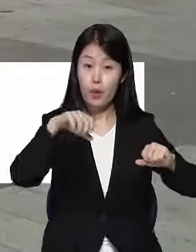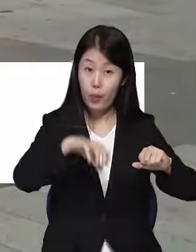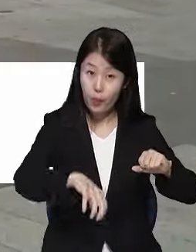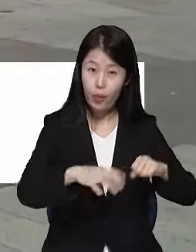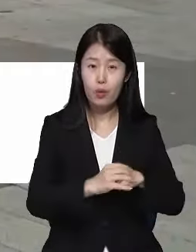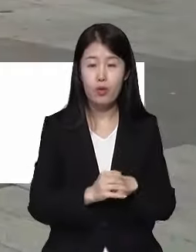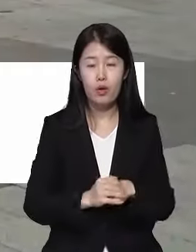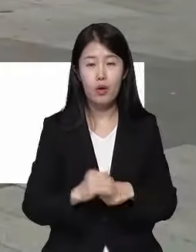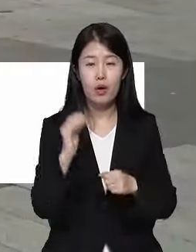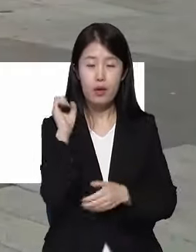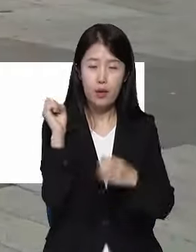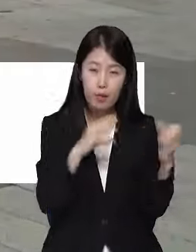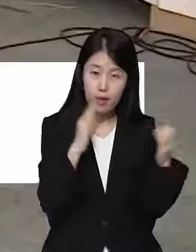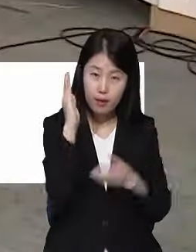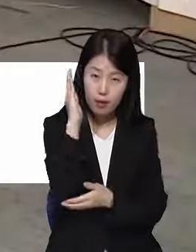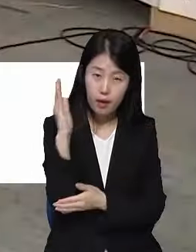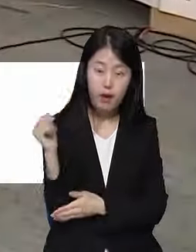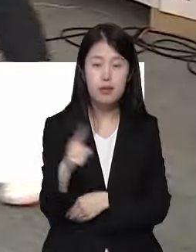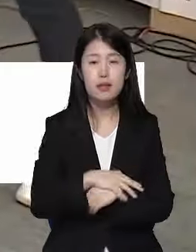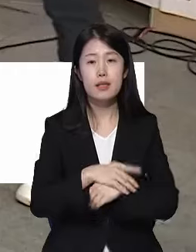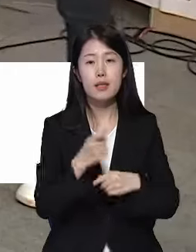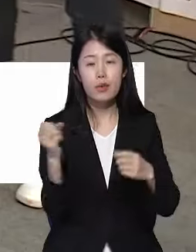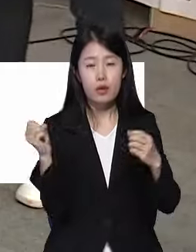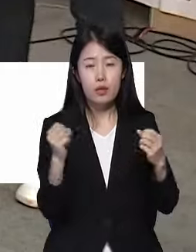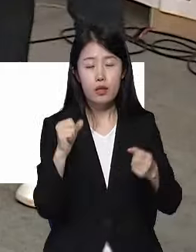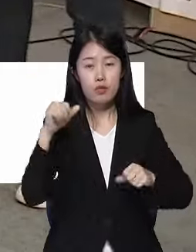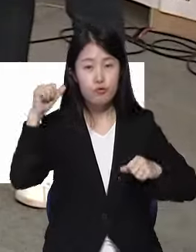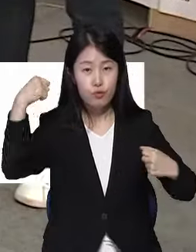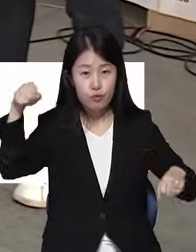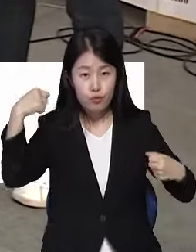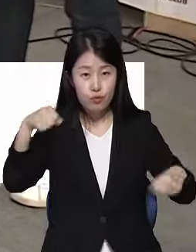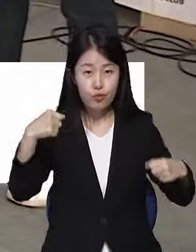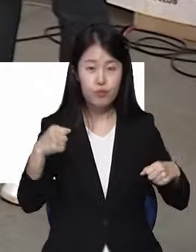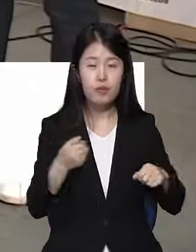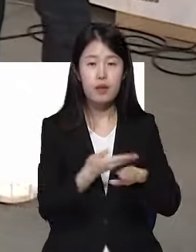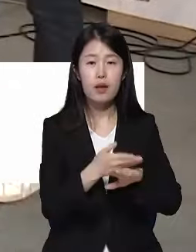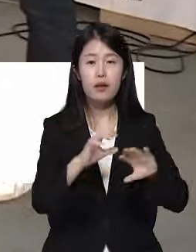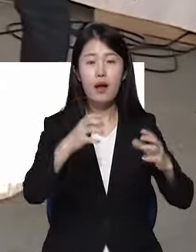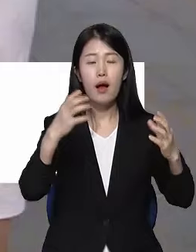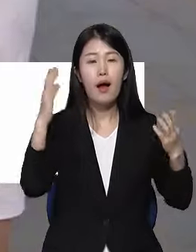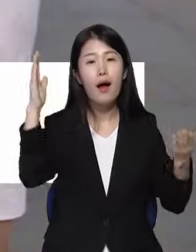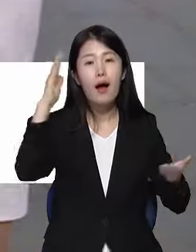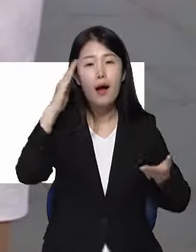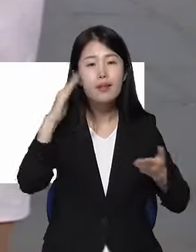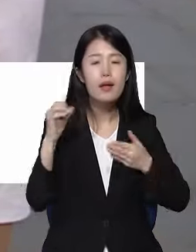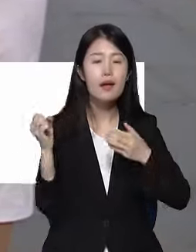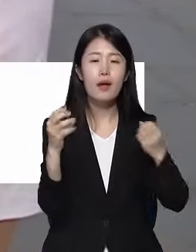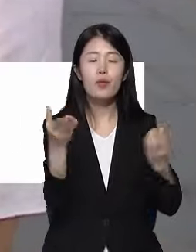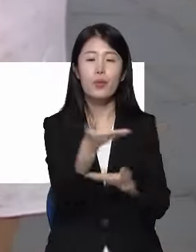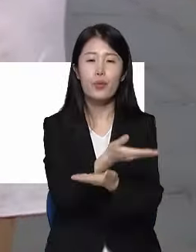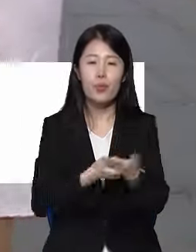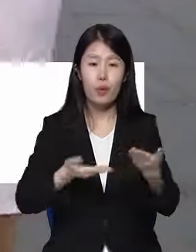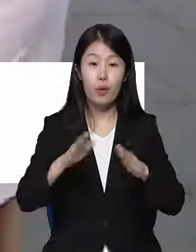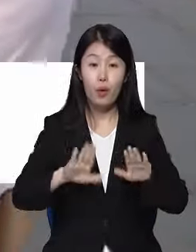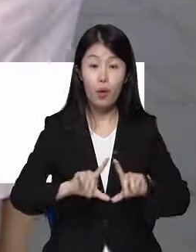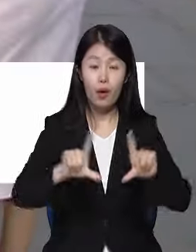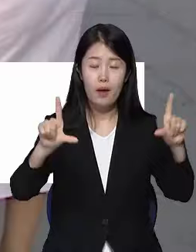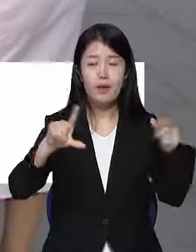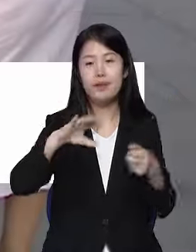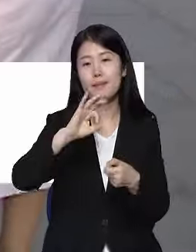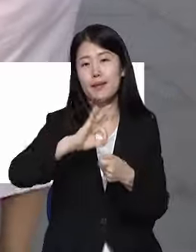댄스 경연대회, 진로 체험 부스, 유학생 교류 행사 등을 진행합니다. 올해로 10회째를 맞는